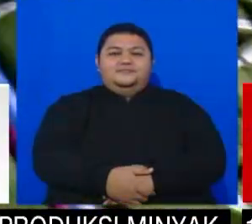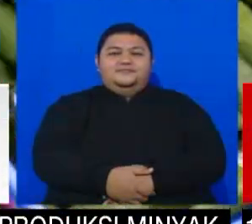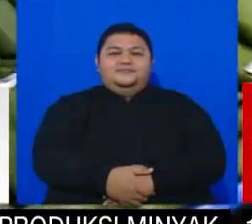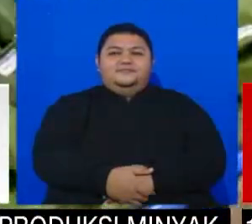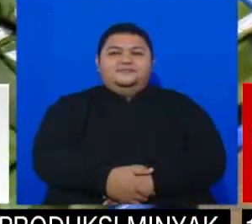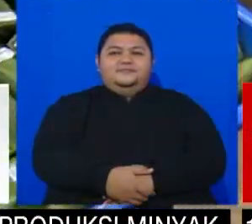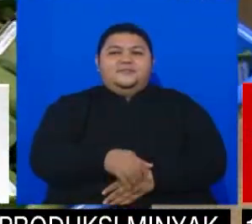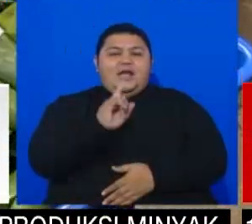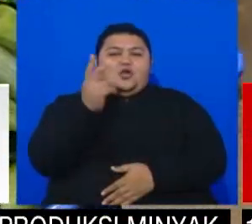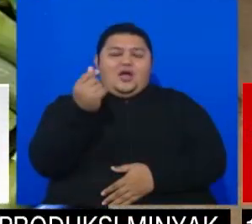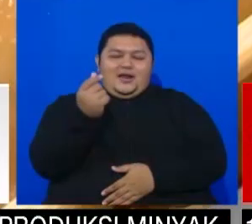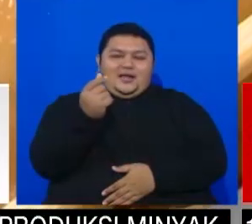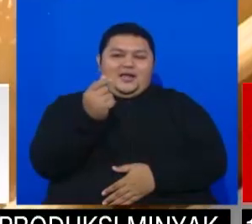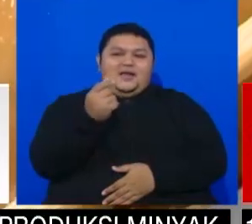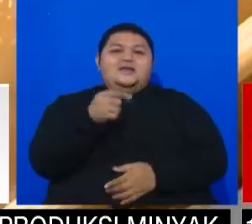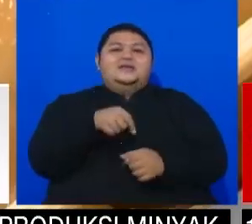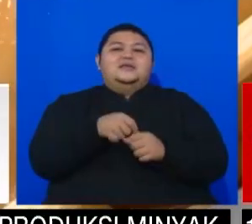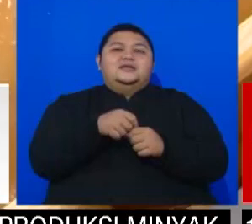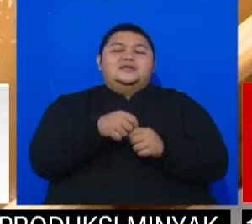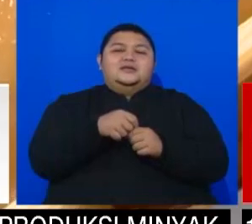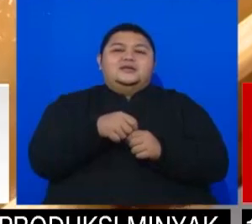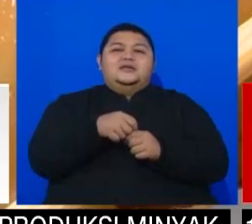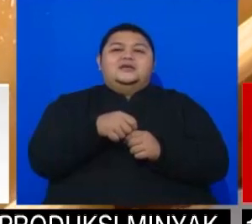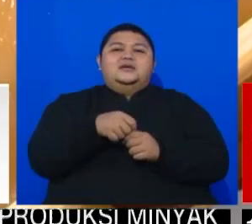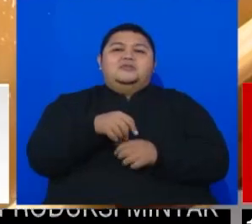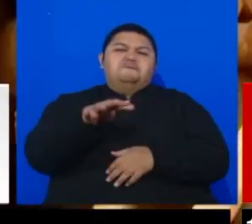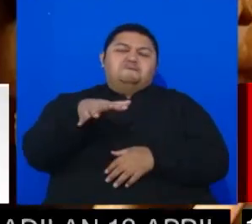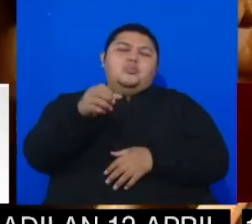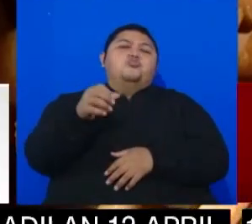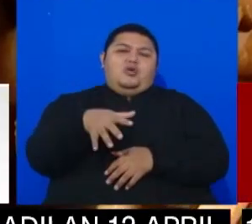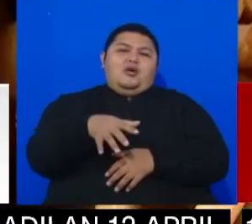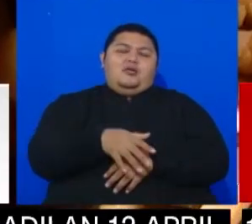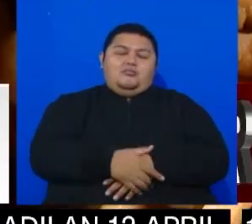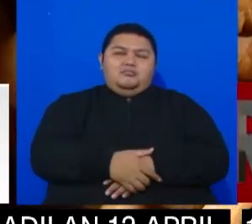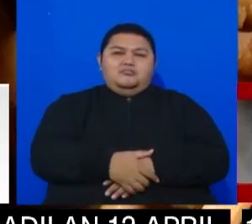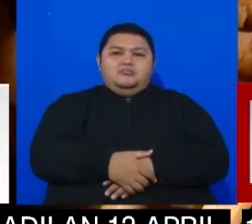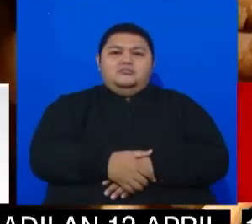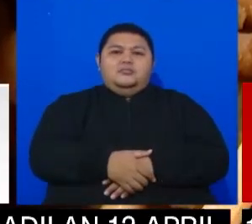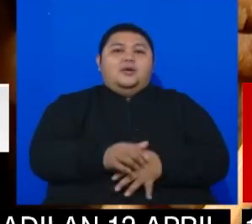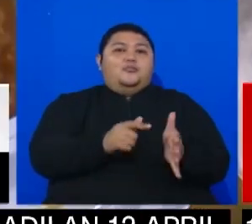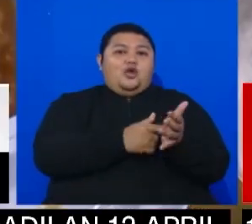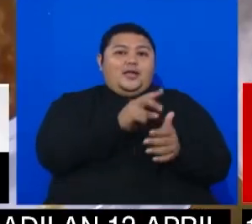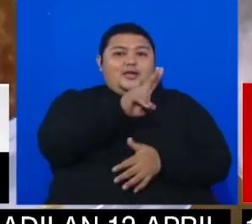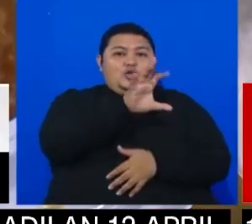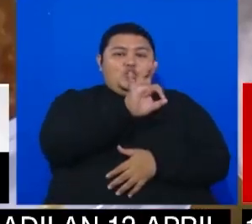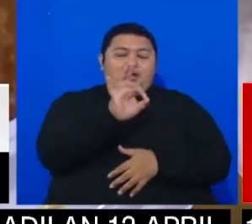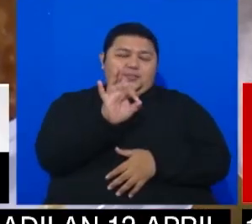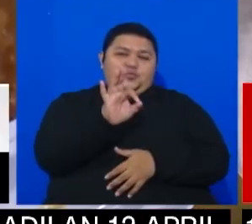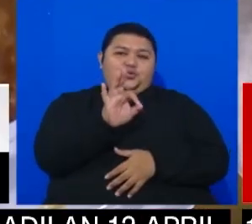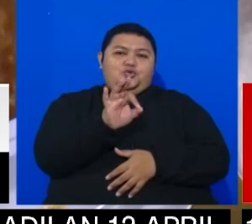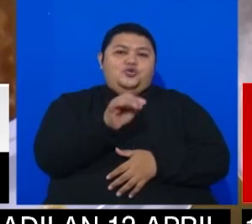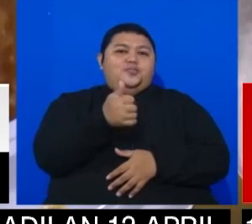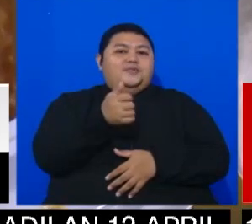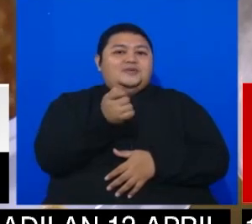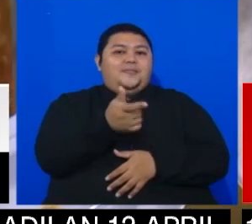Nah, kalau soal harga, angkringan ini memiliki ciri khas harga yang relatif terjangkau. Dengan harga mulai dari Rp2.000 saja, Anda sudah